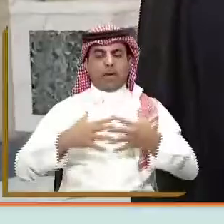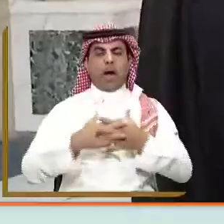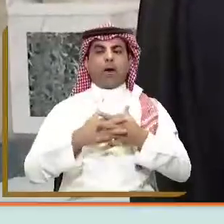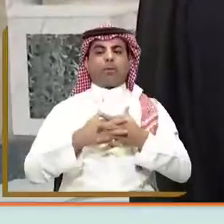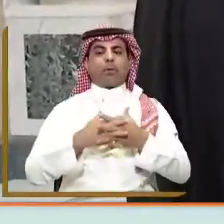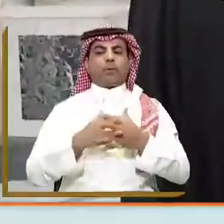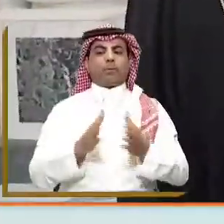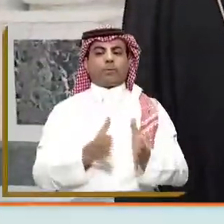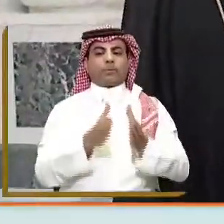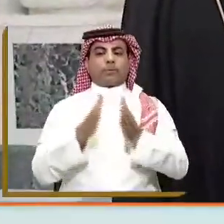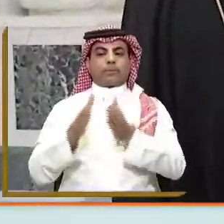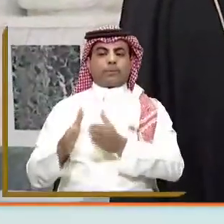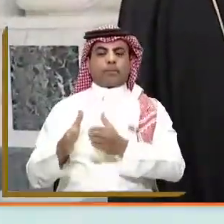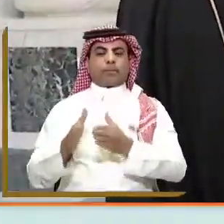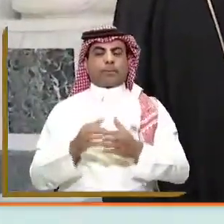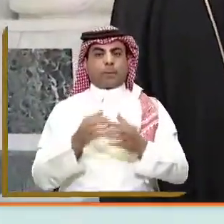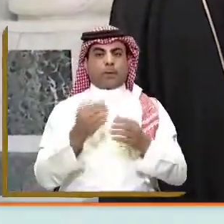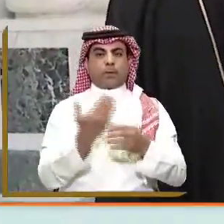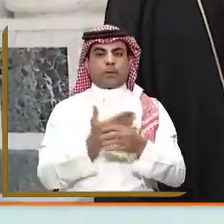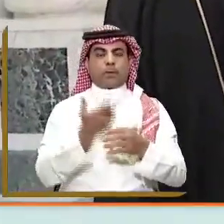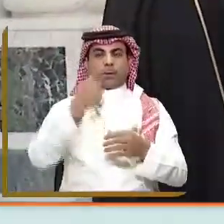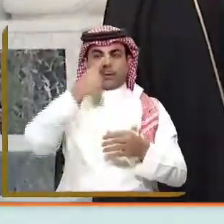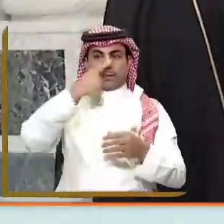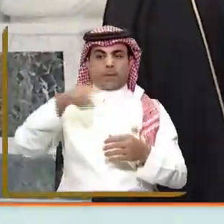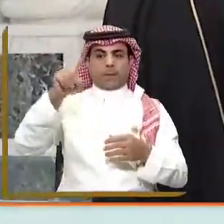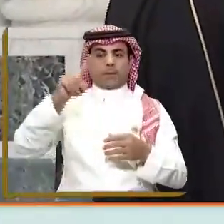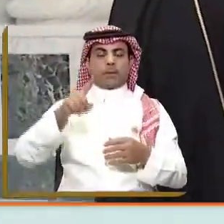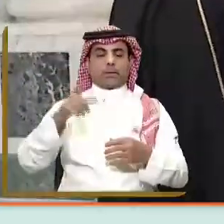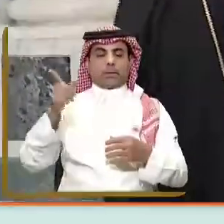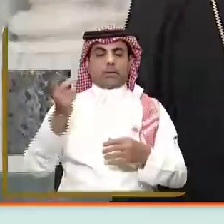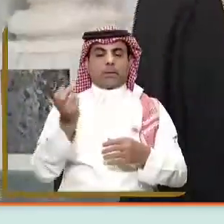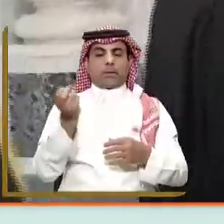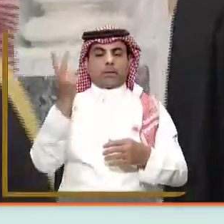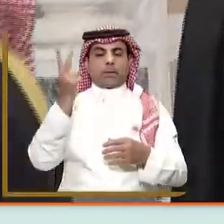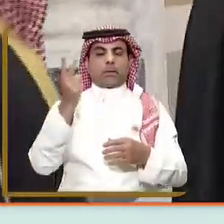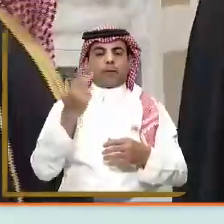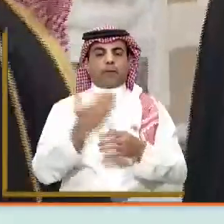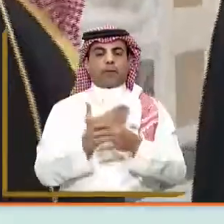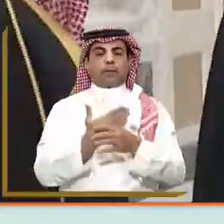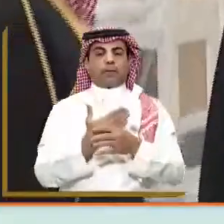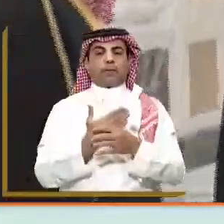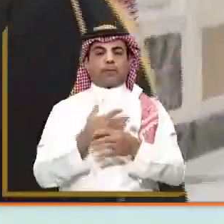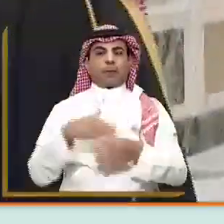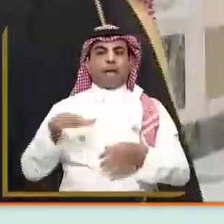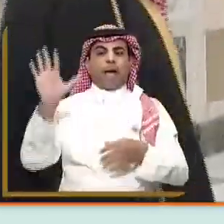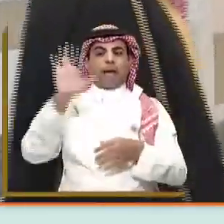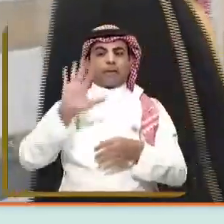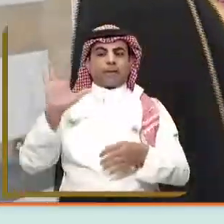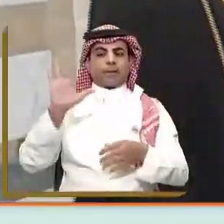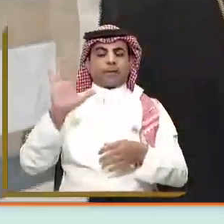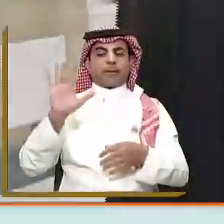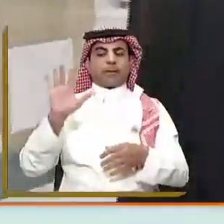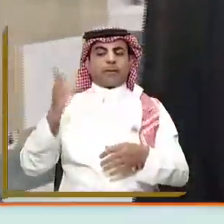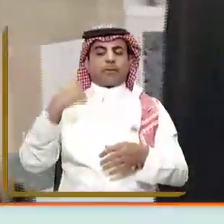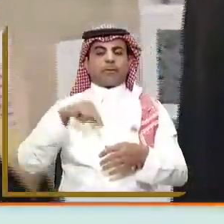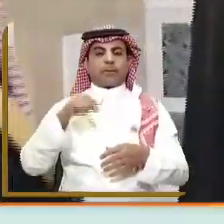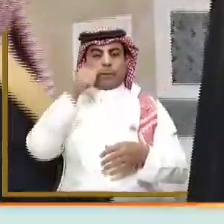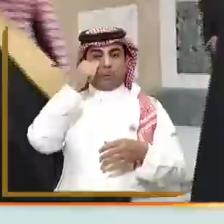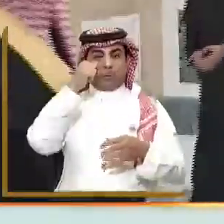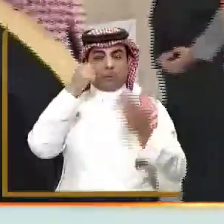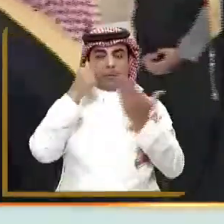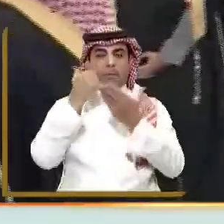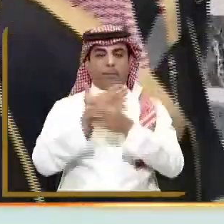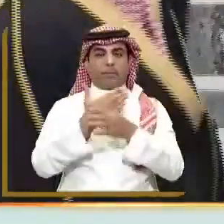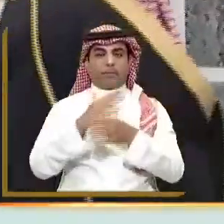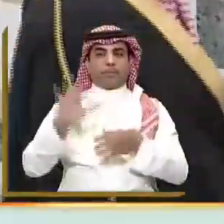السلمية. هذا ورحبا بالأدوار البناء لكلا البلدين في إقليمهما، وبالتحديد دور تايلاند